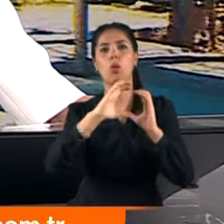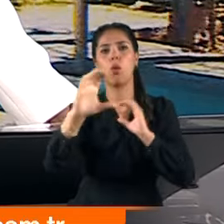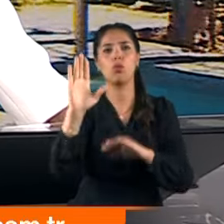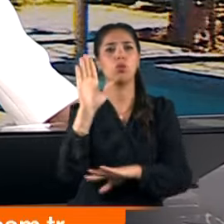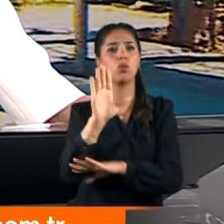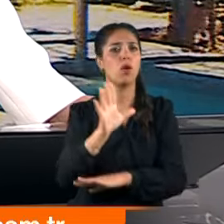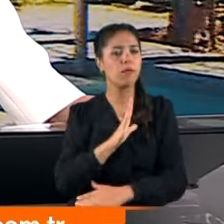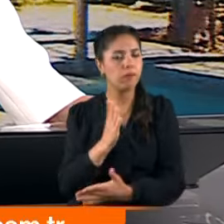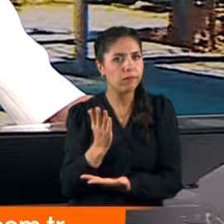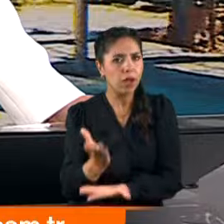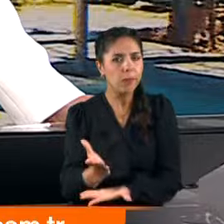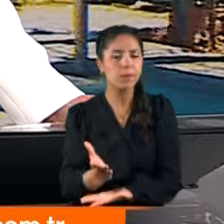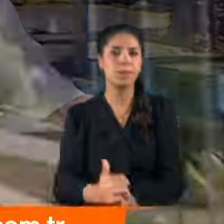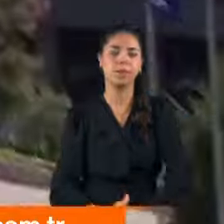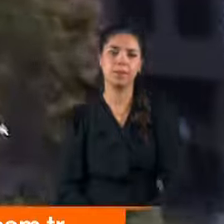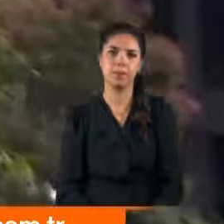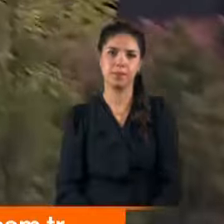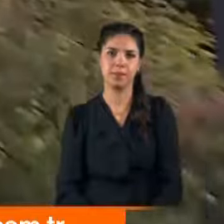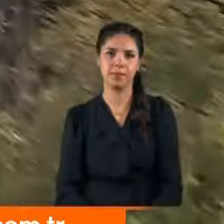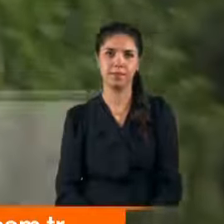durağı bulunuyor.